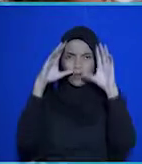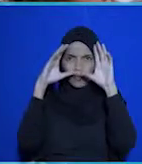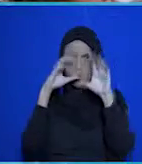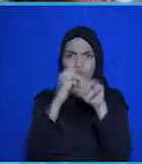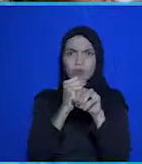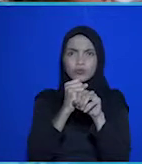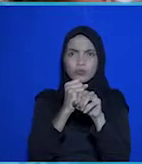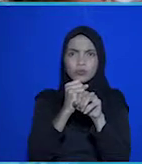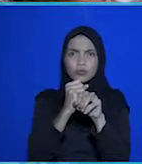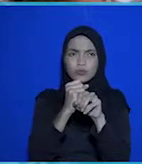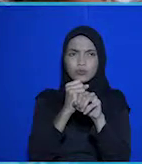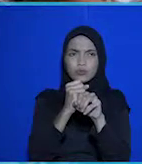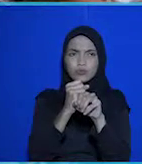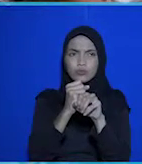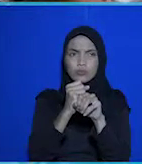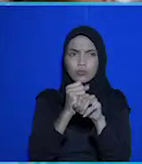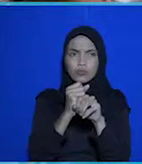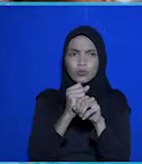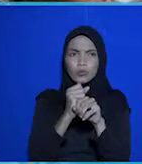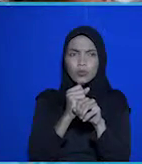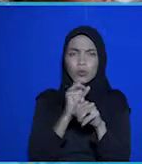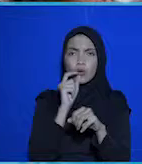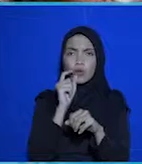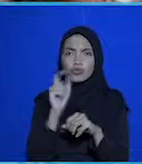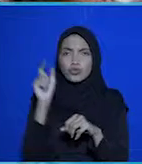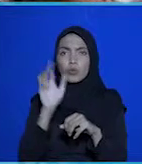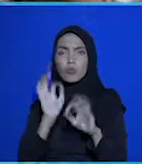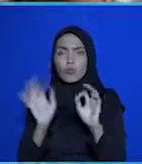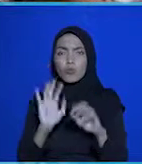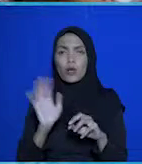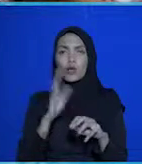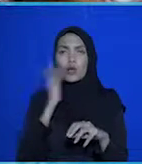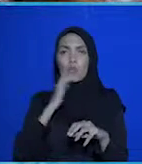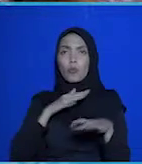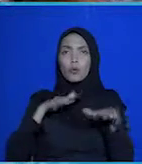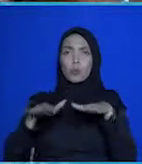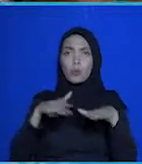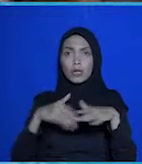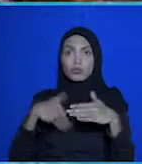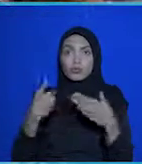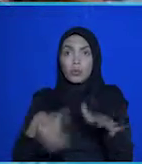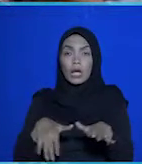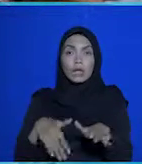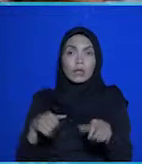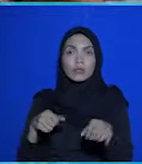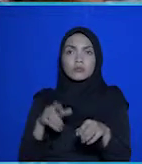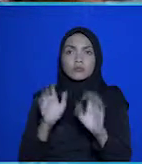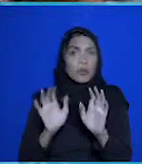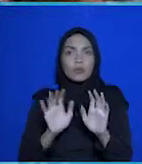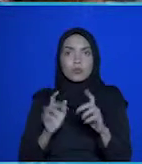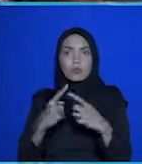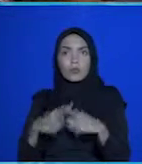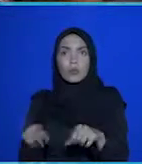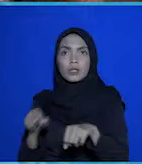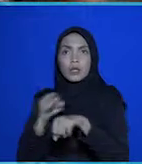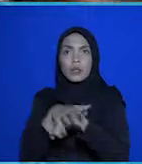lokus. Jadi bukan pas, kalau boleh kami usulkan, bukan pasca gempa di Lombok saja, karena yang terdampak itu adalah